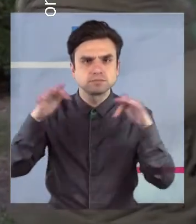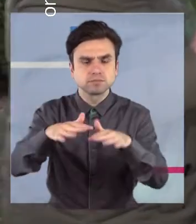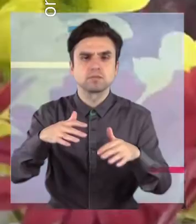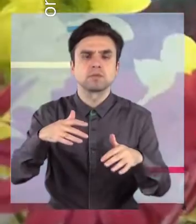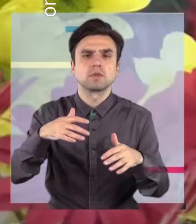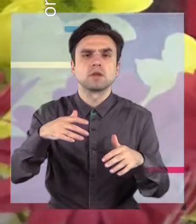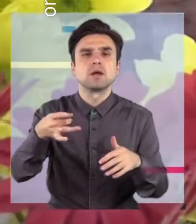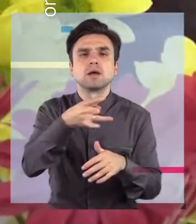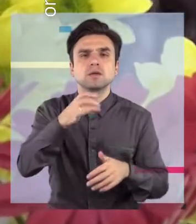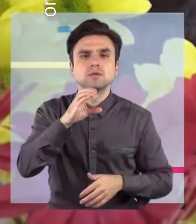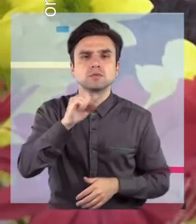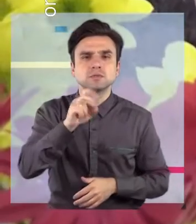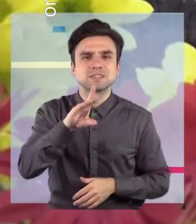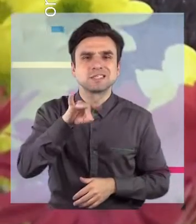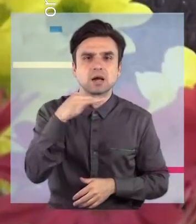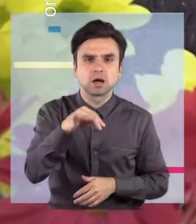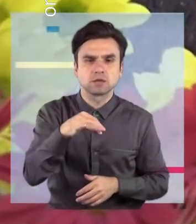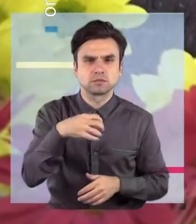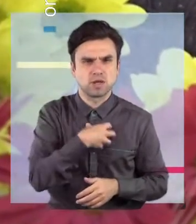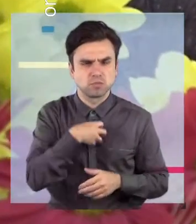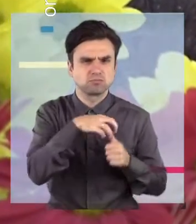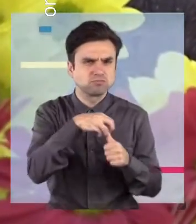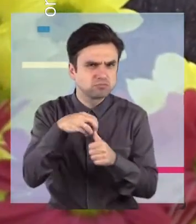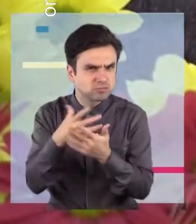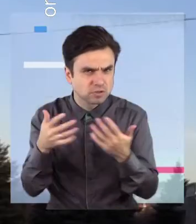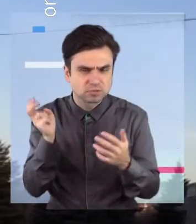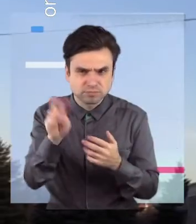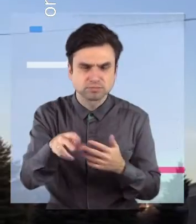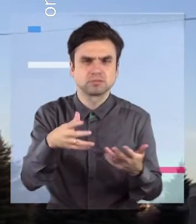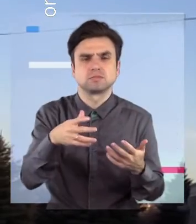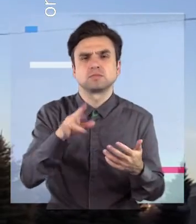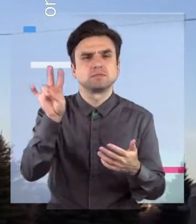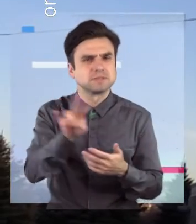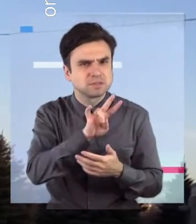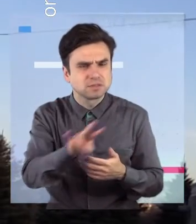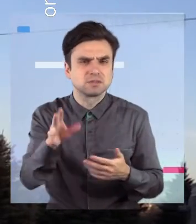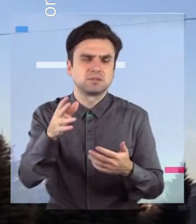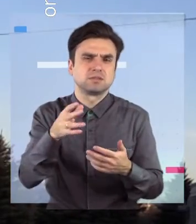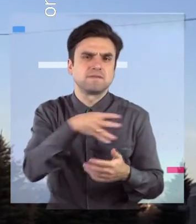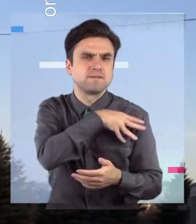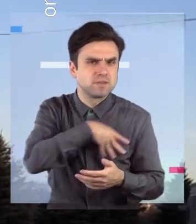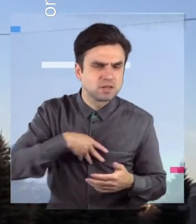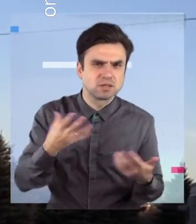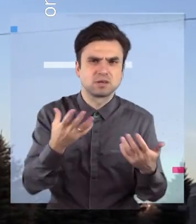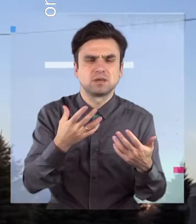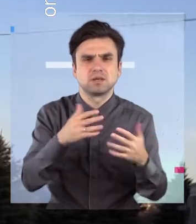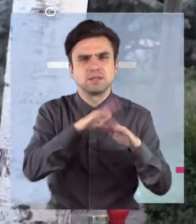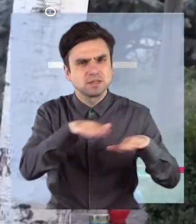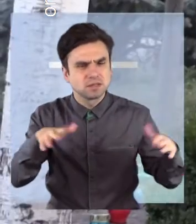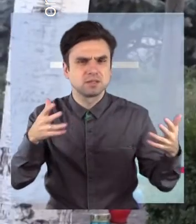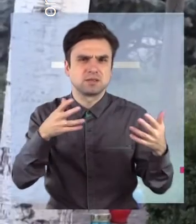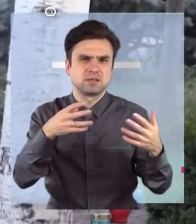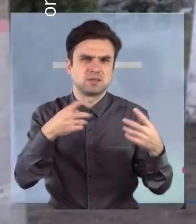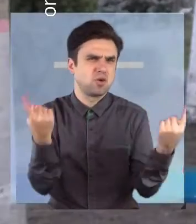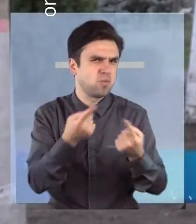педагоги та учні навчальних закладів району, представники ветеранських організацій та небайдужі містяни. Всього до сотні